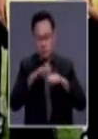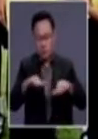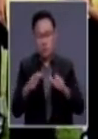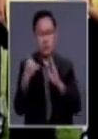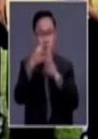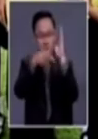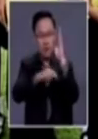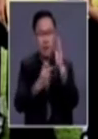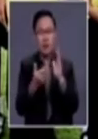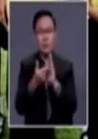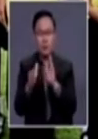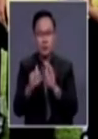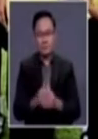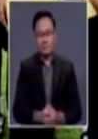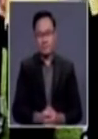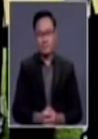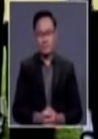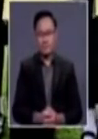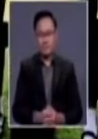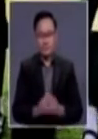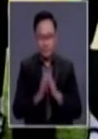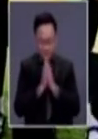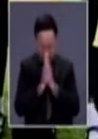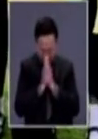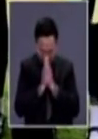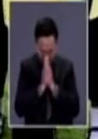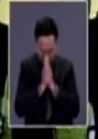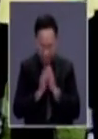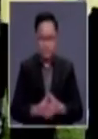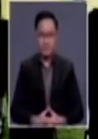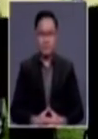ดพังงาลาคุณผู้ชมไปก่อนนะครับสวัสดีครับ สวัสดี